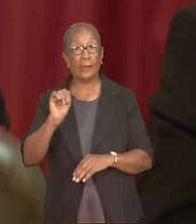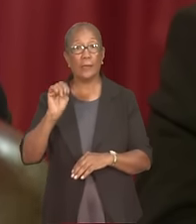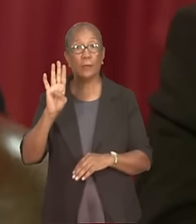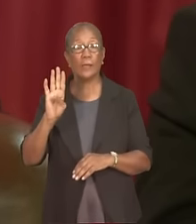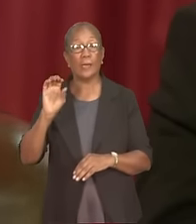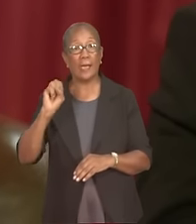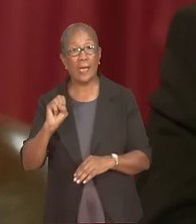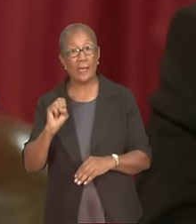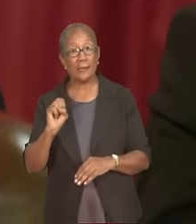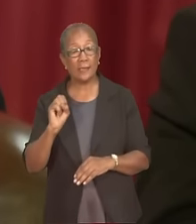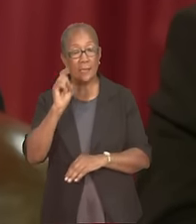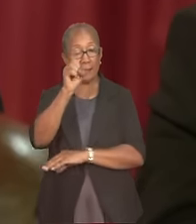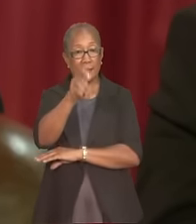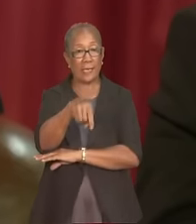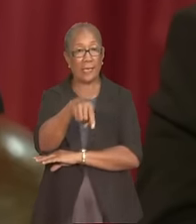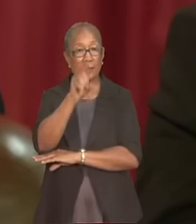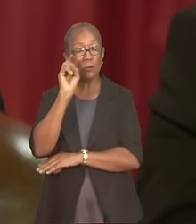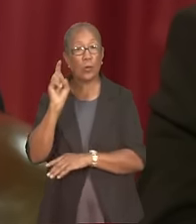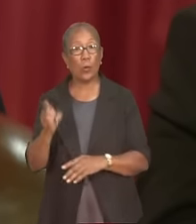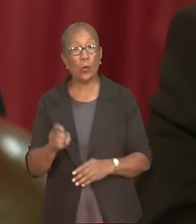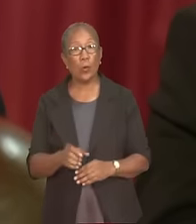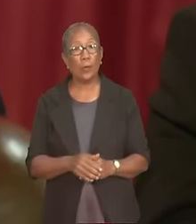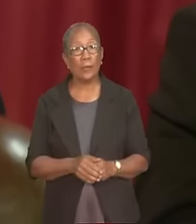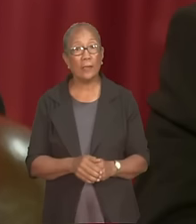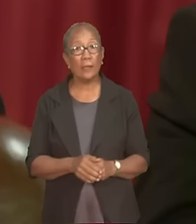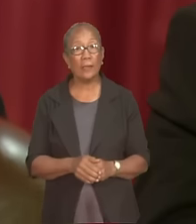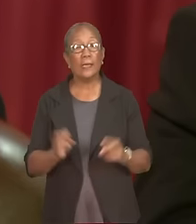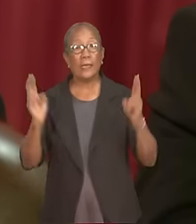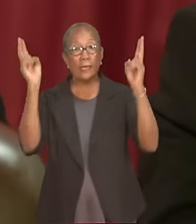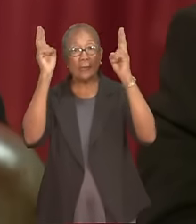Staatsolie hanteert de internationale